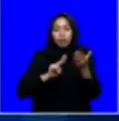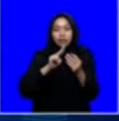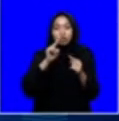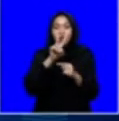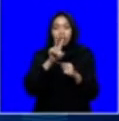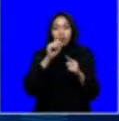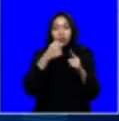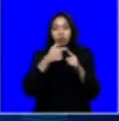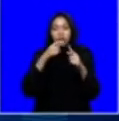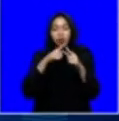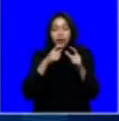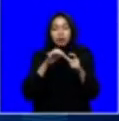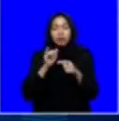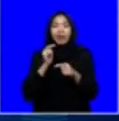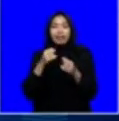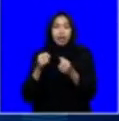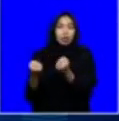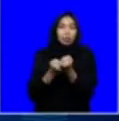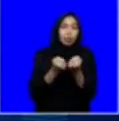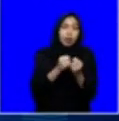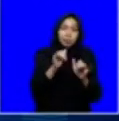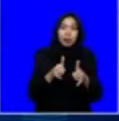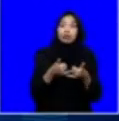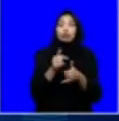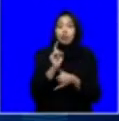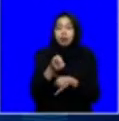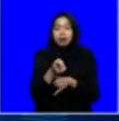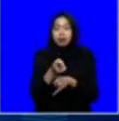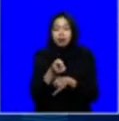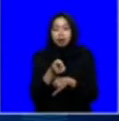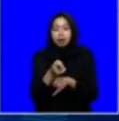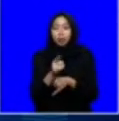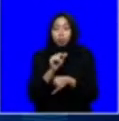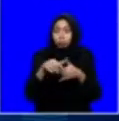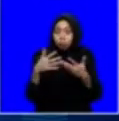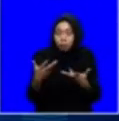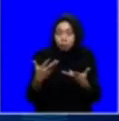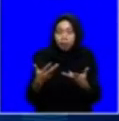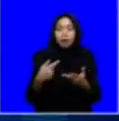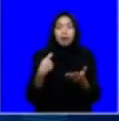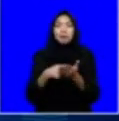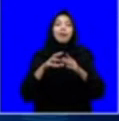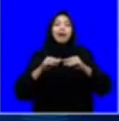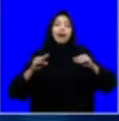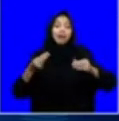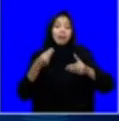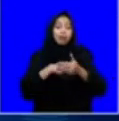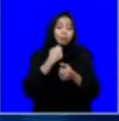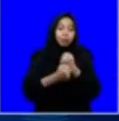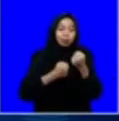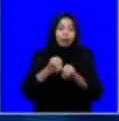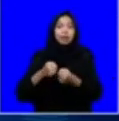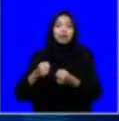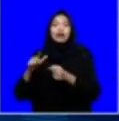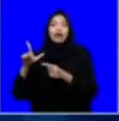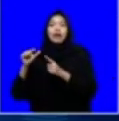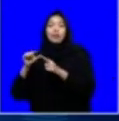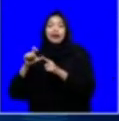memberikan beasiswa untuk magang di dalam industri. Jadi biaya